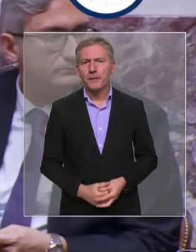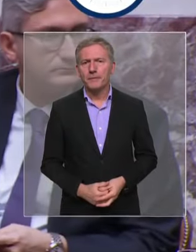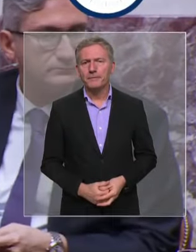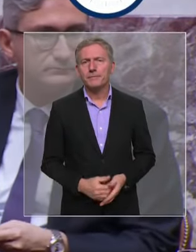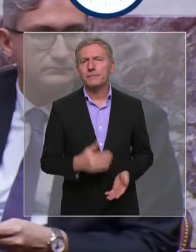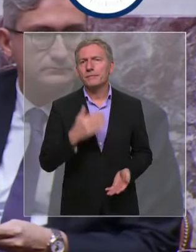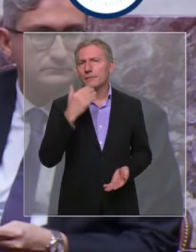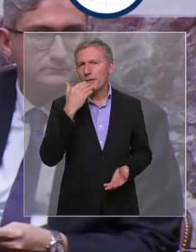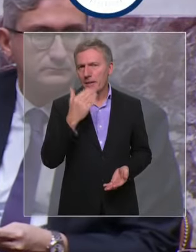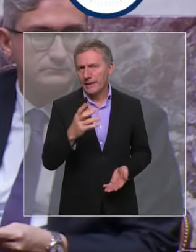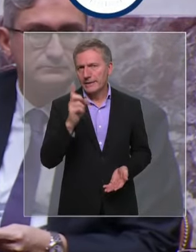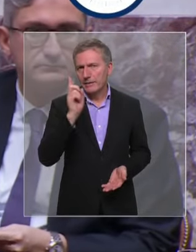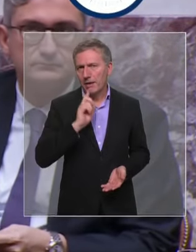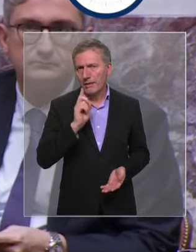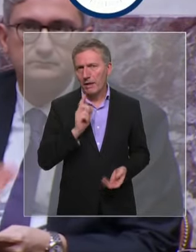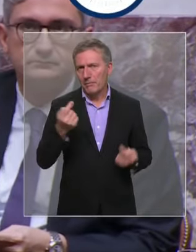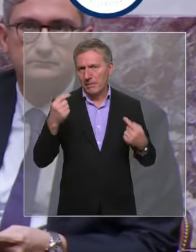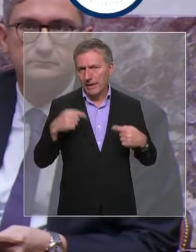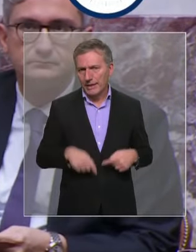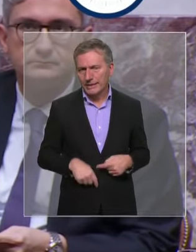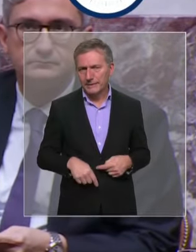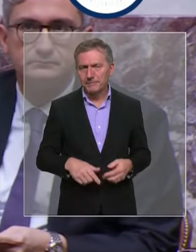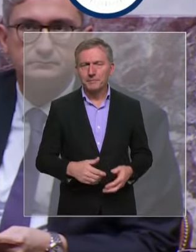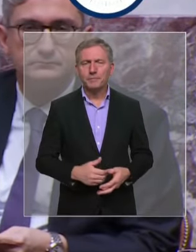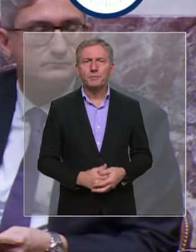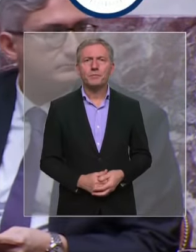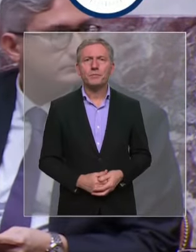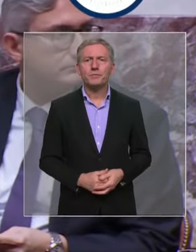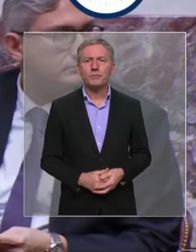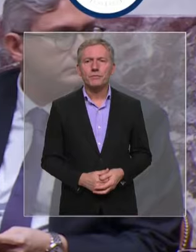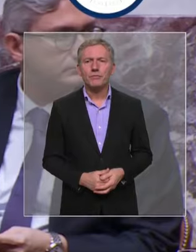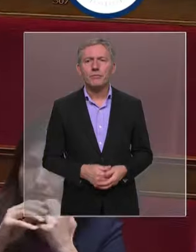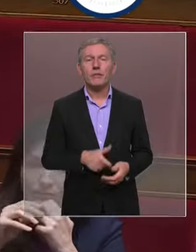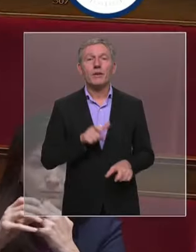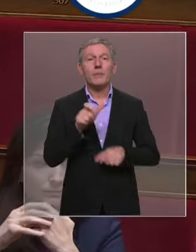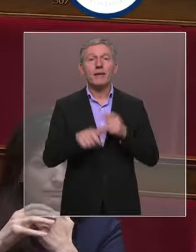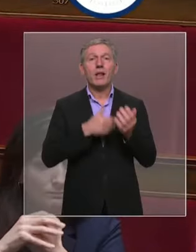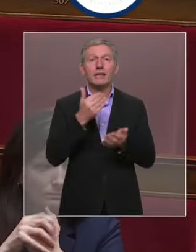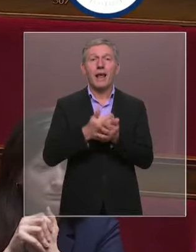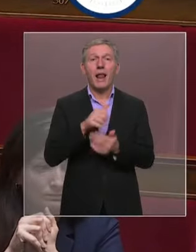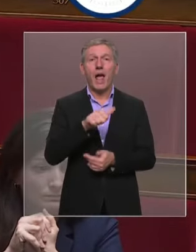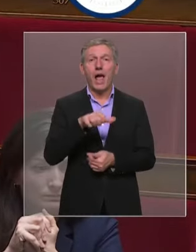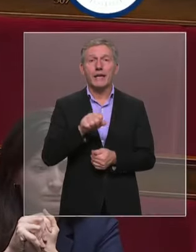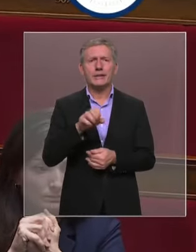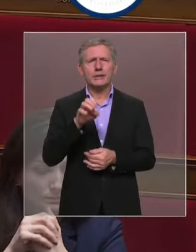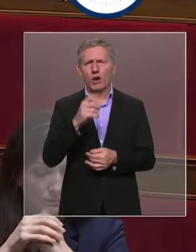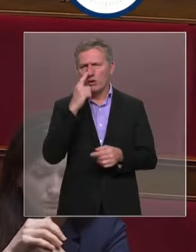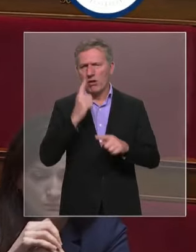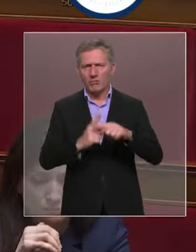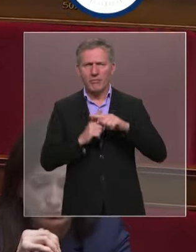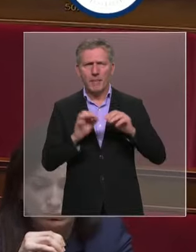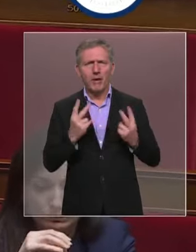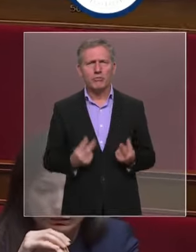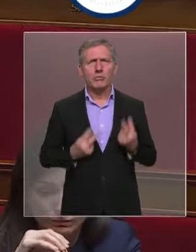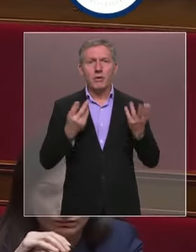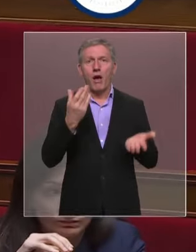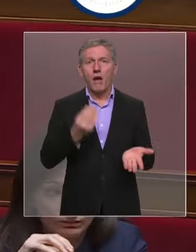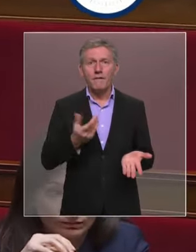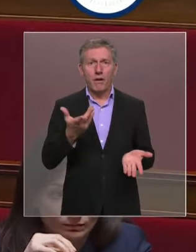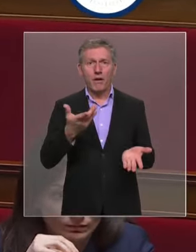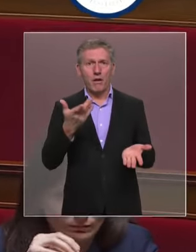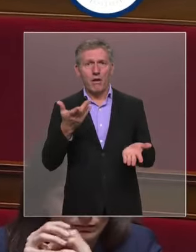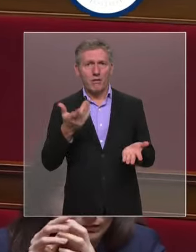Je vous remercie, Madame la Ministre. Les salariés de l'ASE ne sont pas considérés, les enfants souffrent et c'est